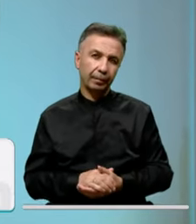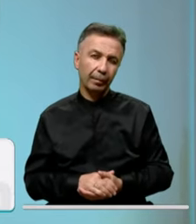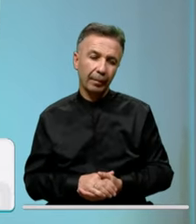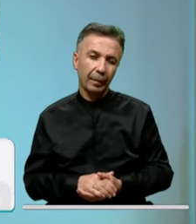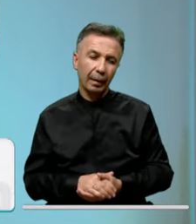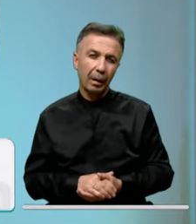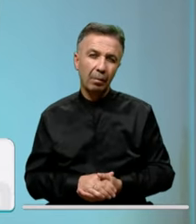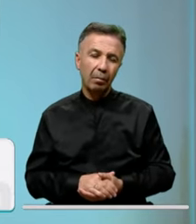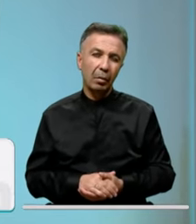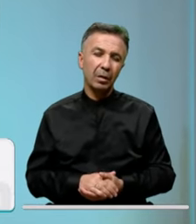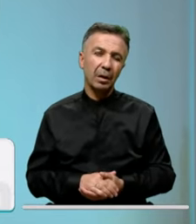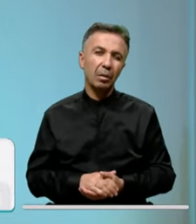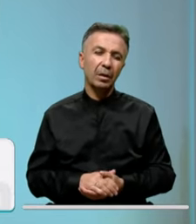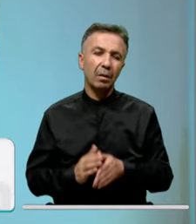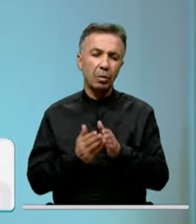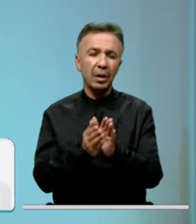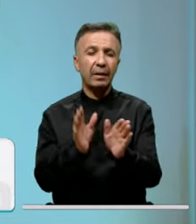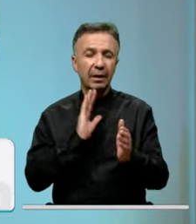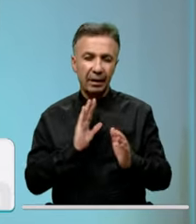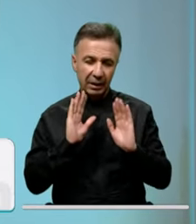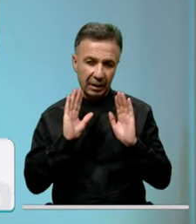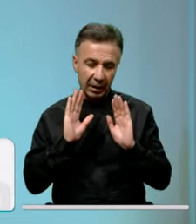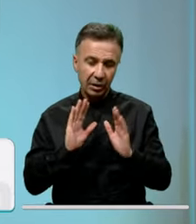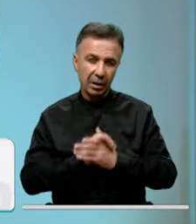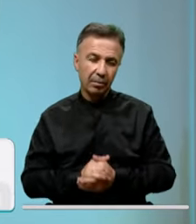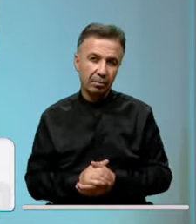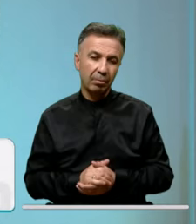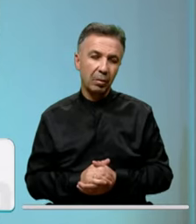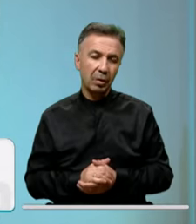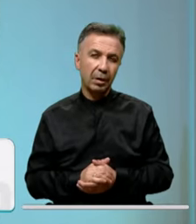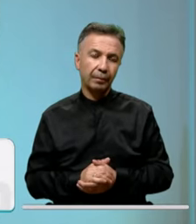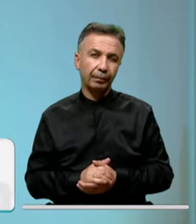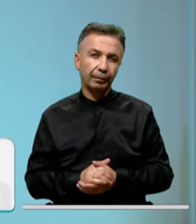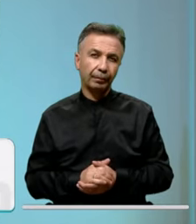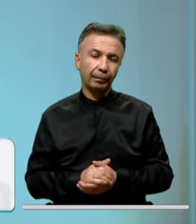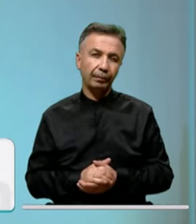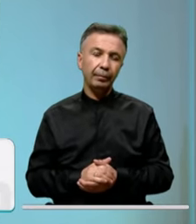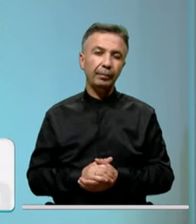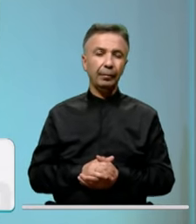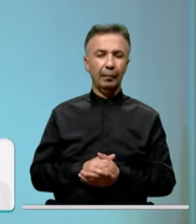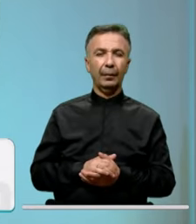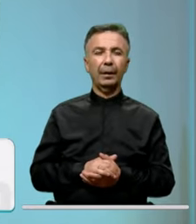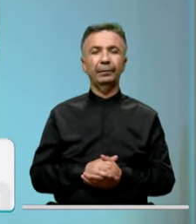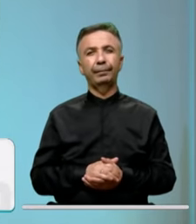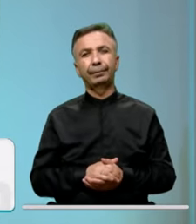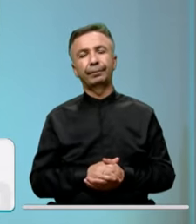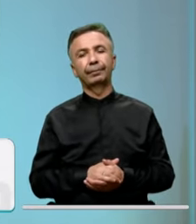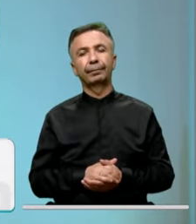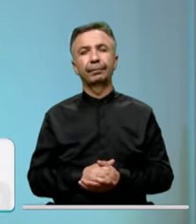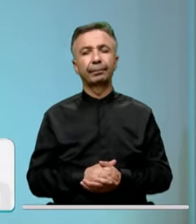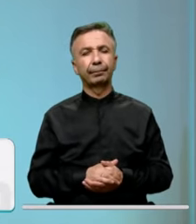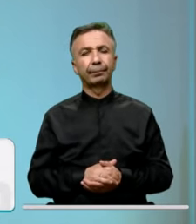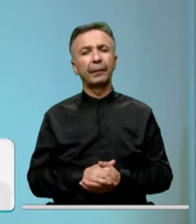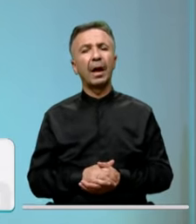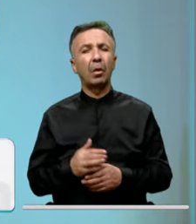namazdır. Bunun da ecir mükafatı vardır. Ancak buradan sakın şöyle bir algı ortaya çıkmış olmasın. Ha,